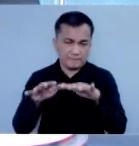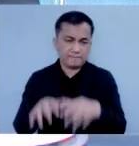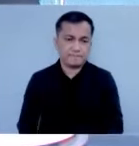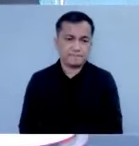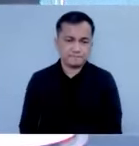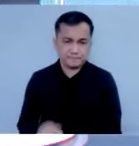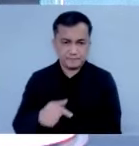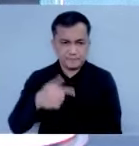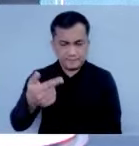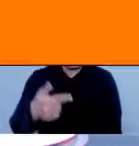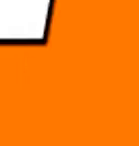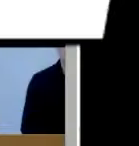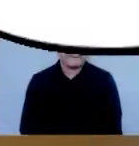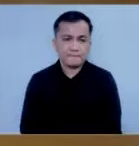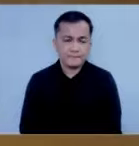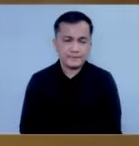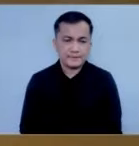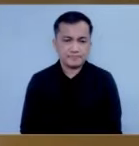si Maricel Halili.